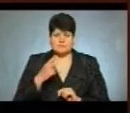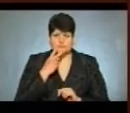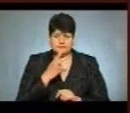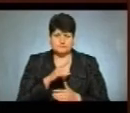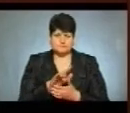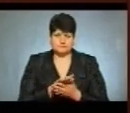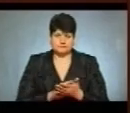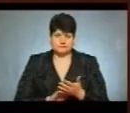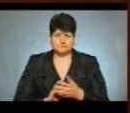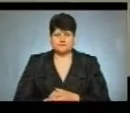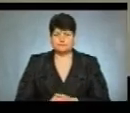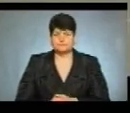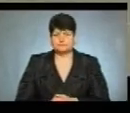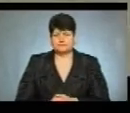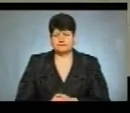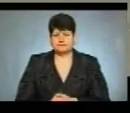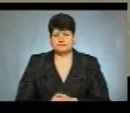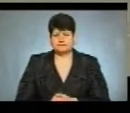наших сумських колег.